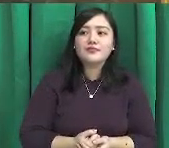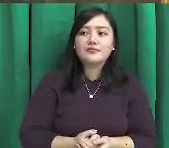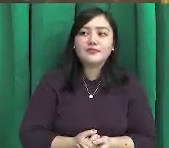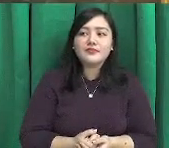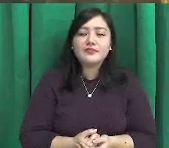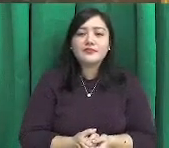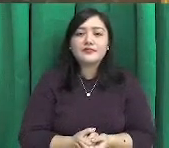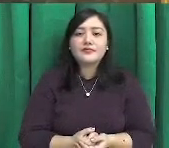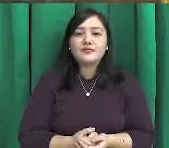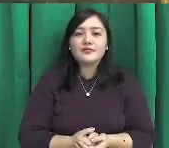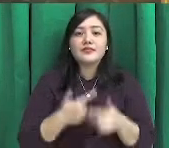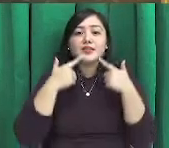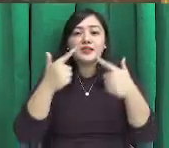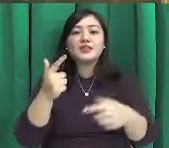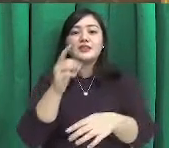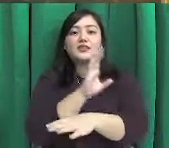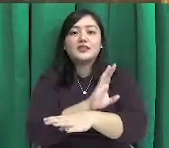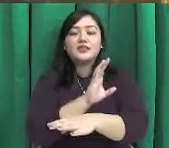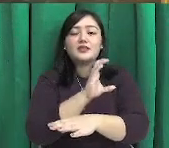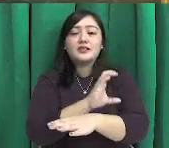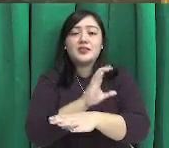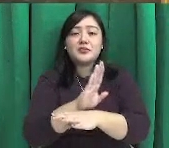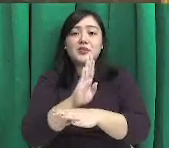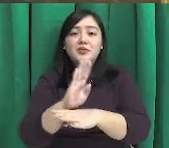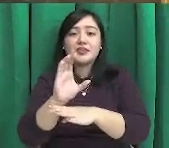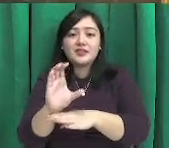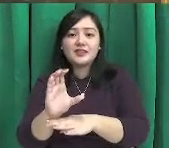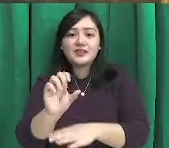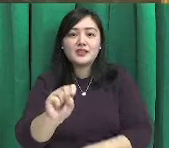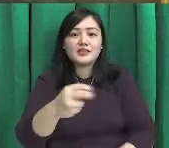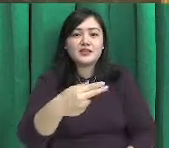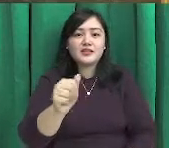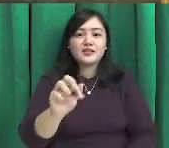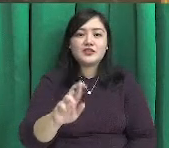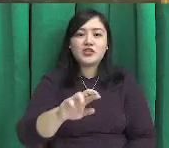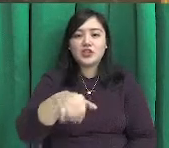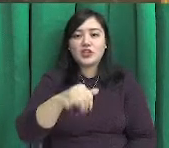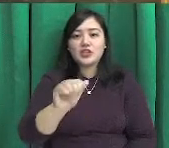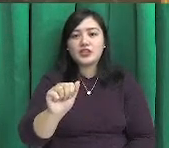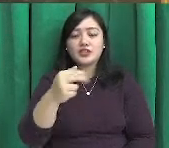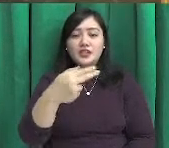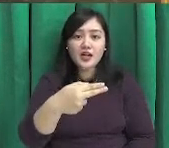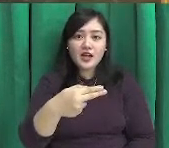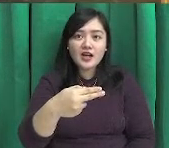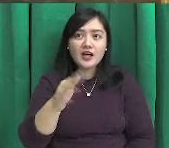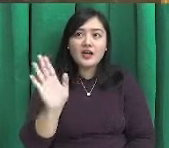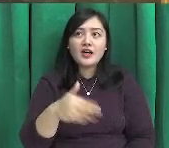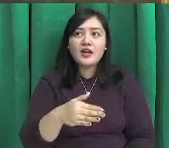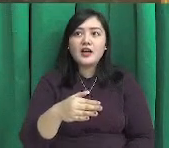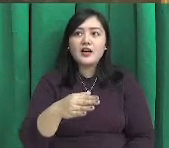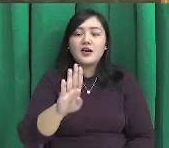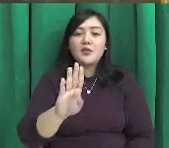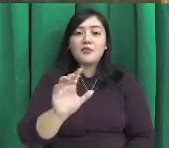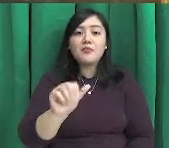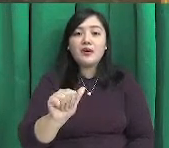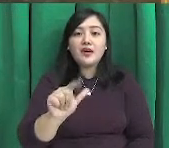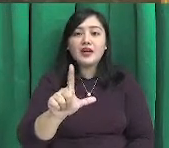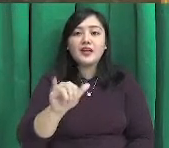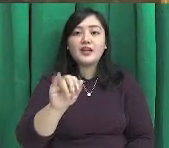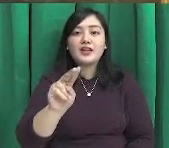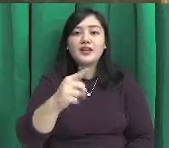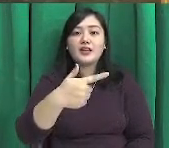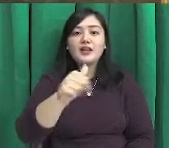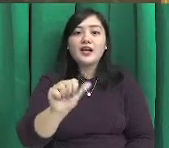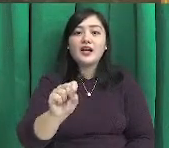Outreach, CBBC Mission Balingasag, Misamis Oriental. Wow. Si Sir Jong Langkanaya sa